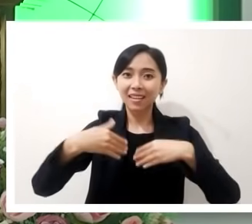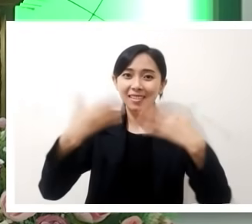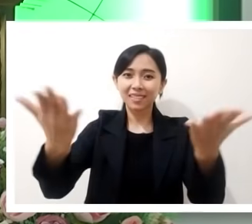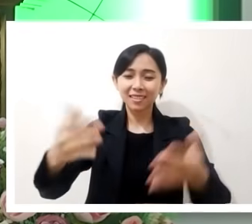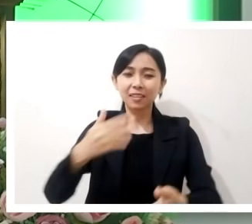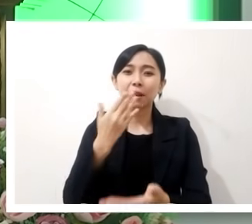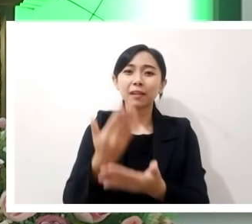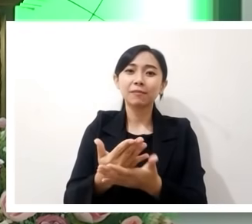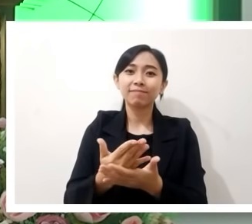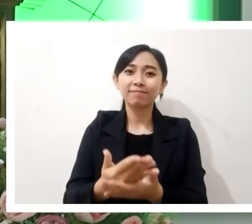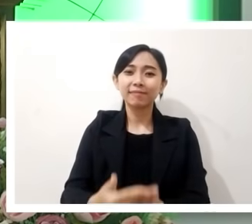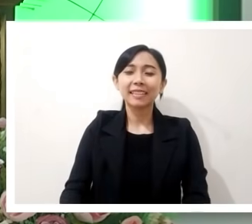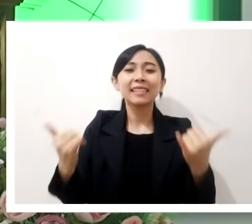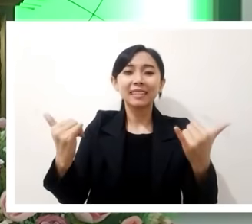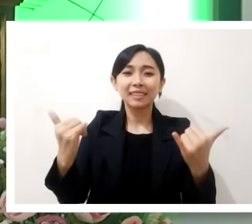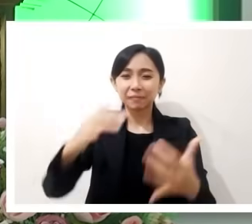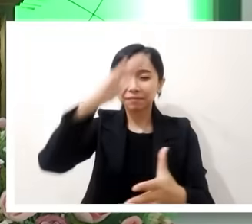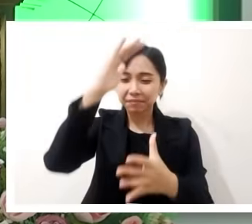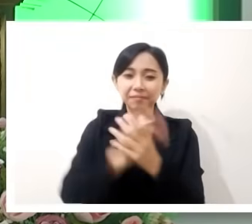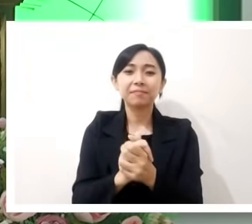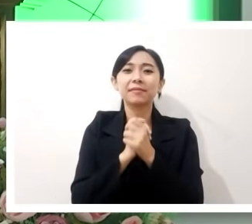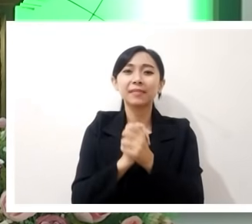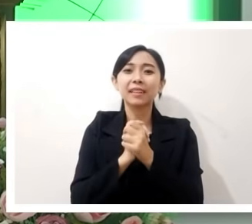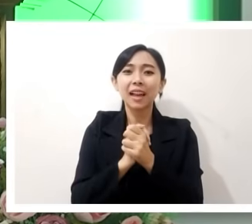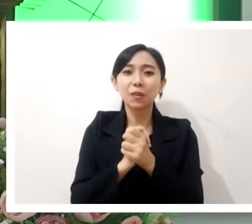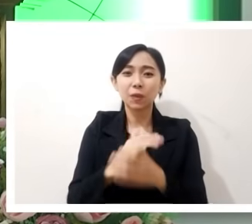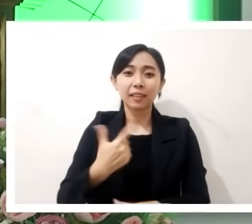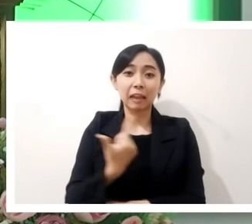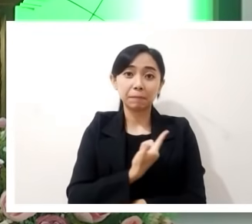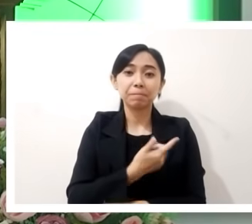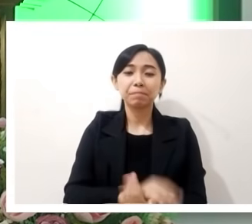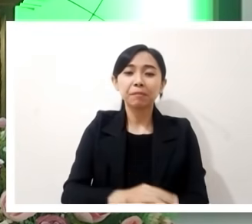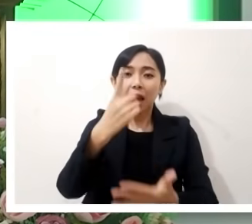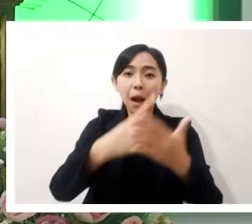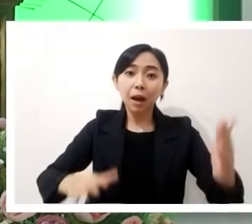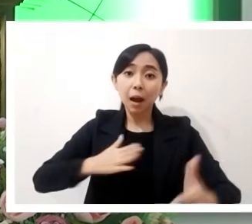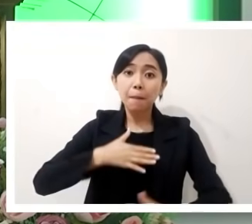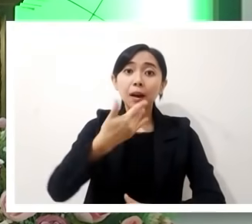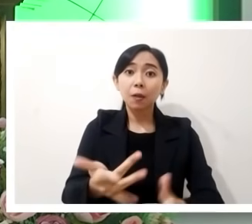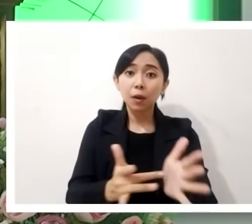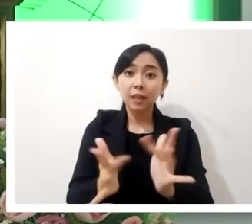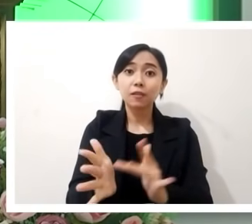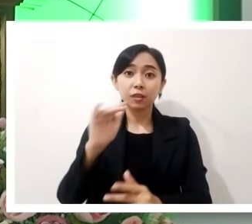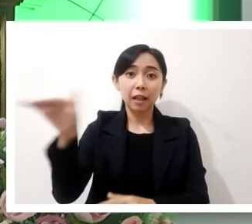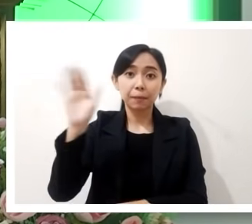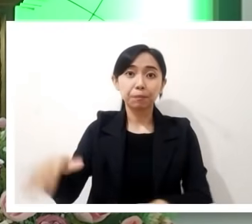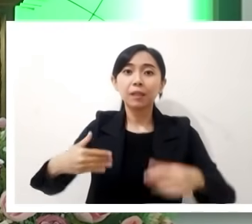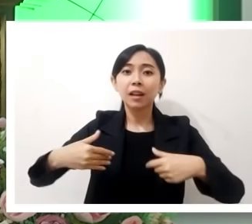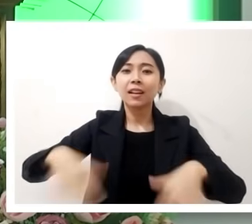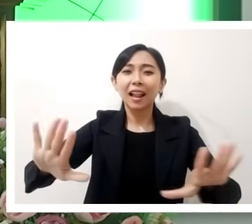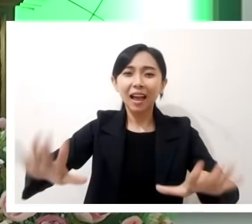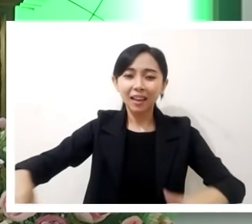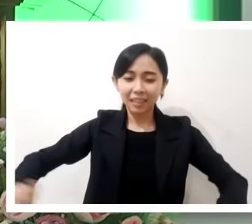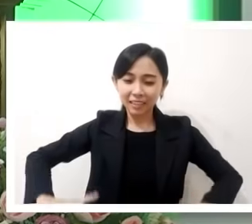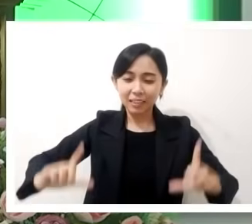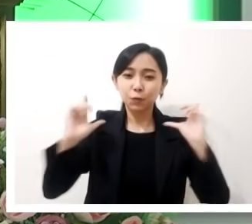menjadi perenungan bagi kita bersama. Apakah pengorbanan Kristus di kayu salib telah mewarnai seluruh